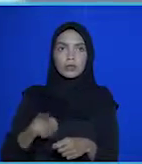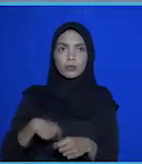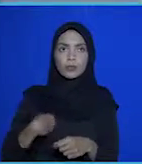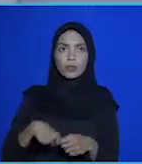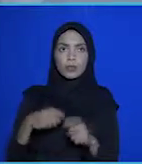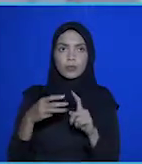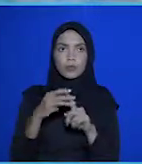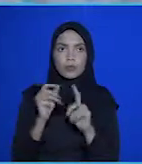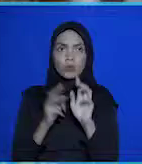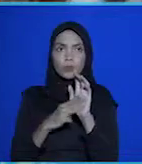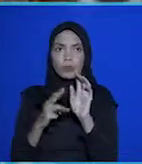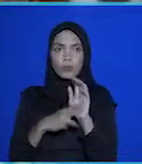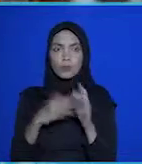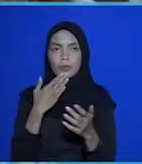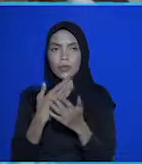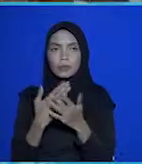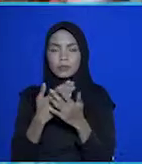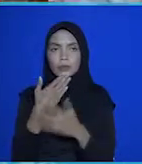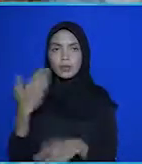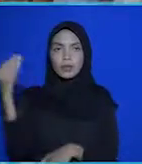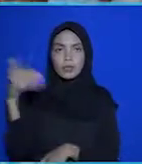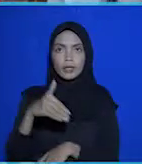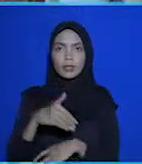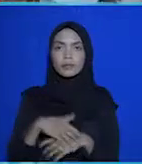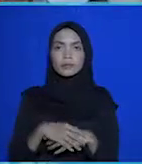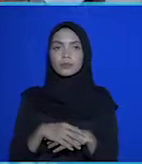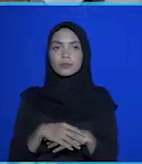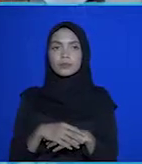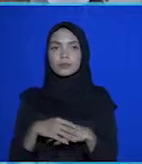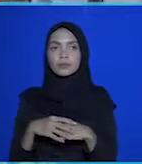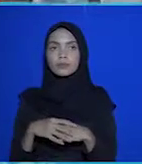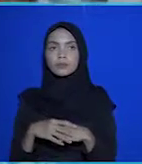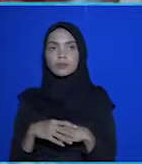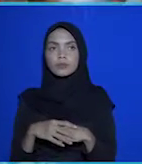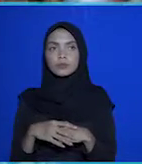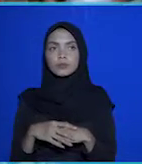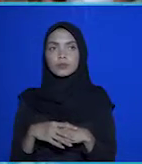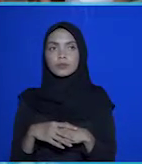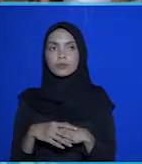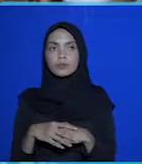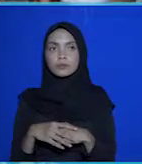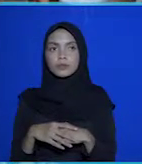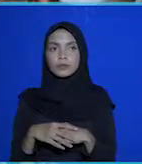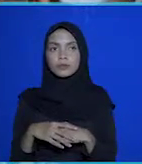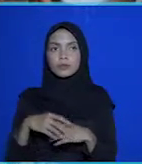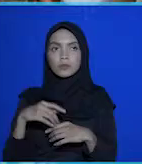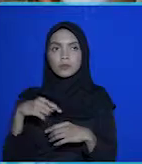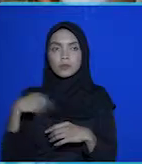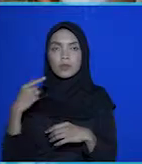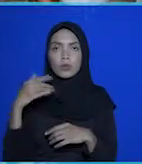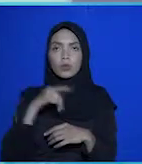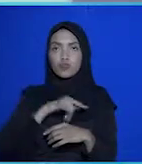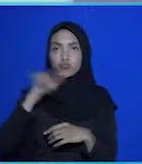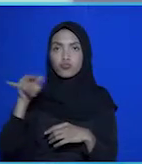kasih pada narasumber kita. Ini beliau yang berulang kali datang ke Lombok